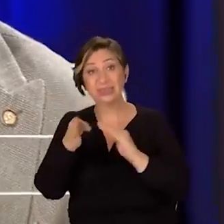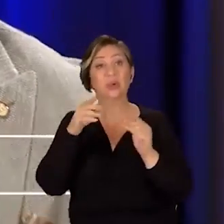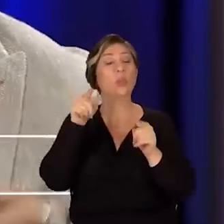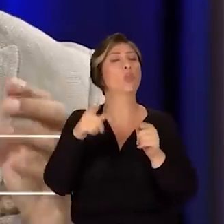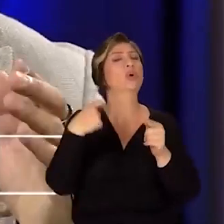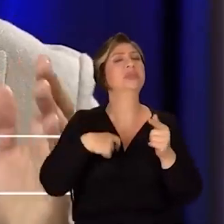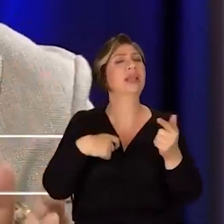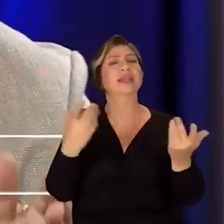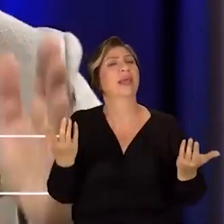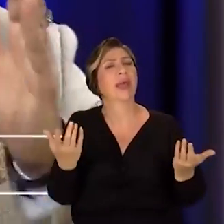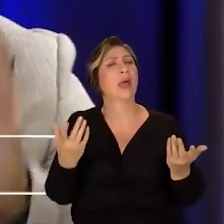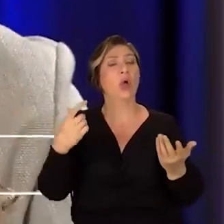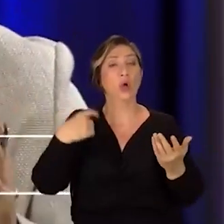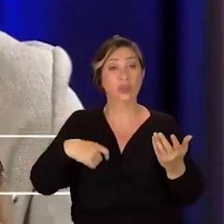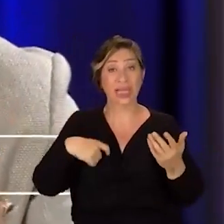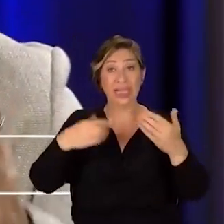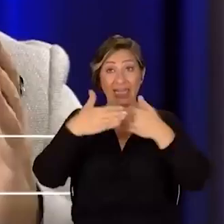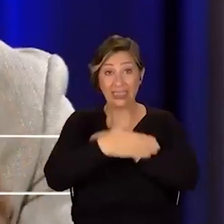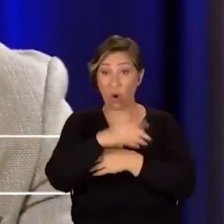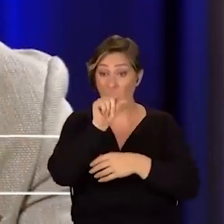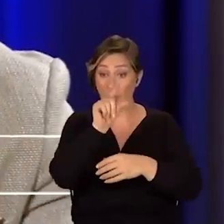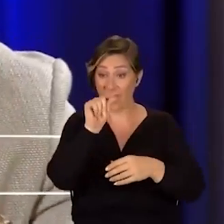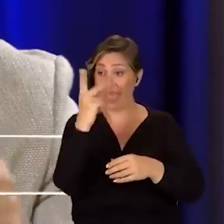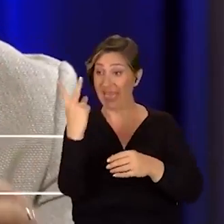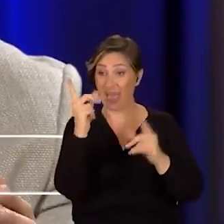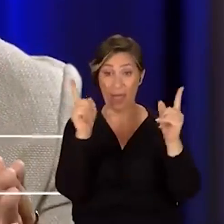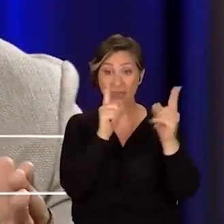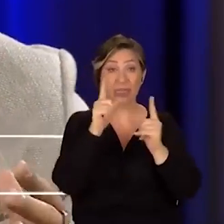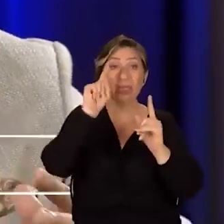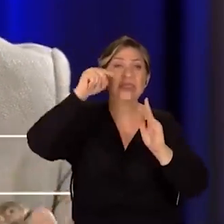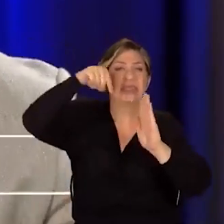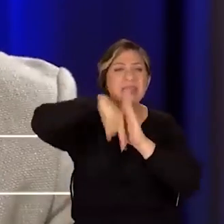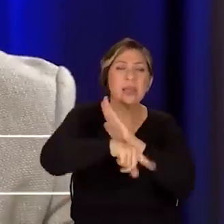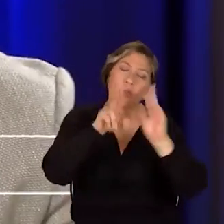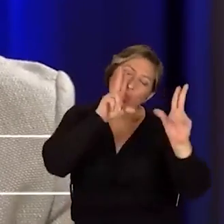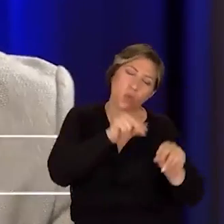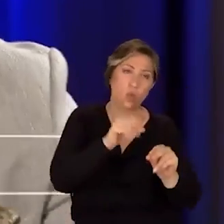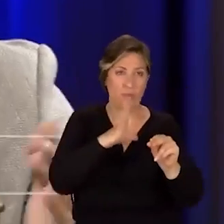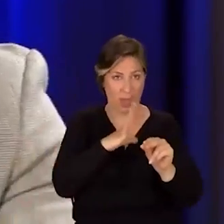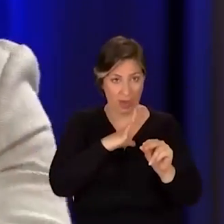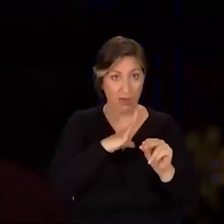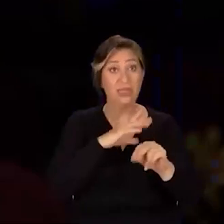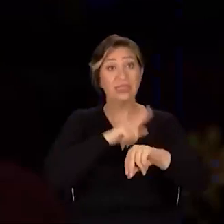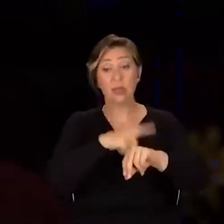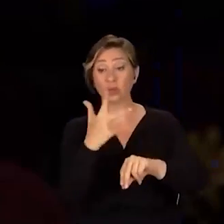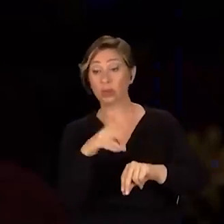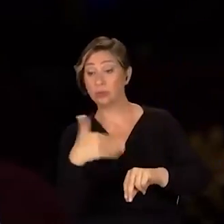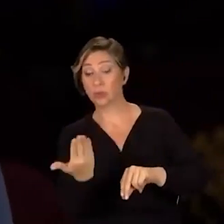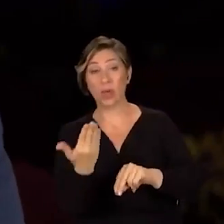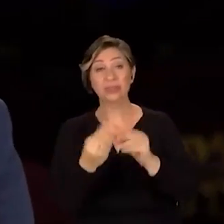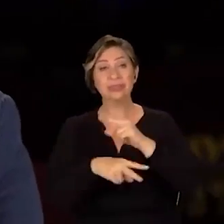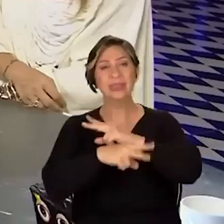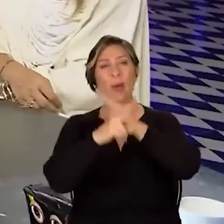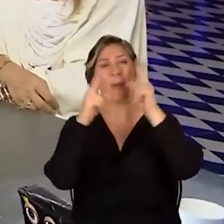şu. Özellikle gece 11 ile 2 arasında derin uyku dediğimiz uyku vardır. Evet. Saat 3'ten sonra